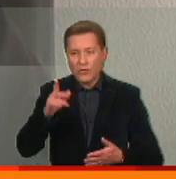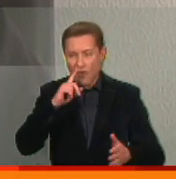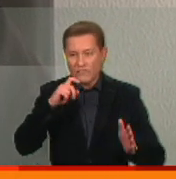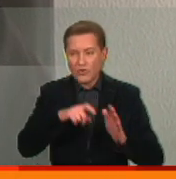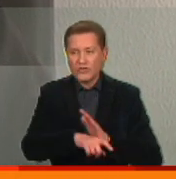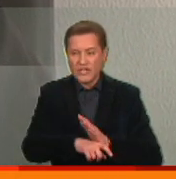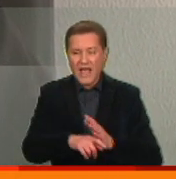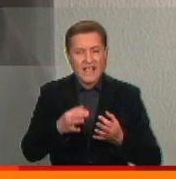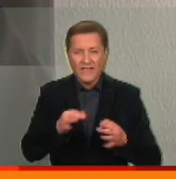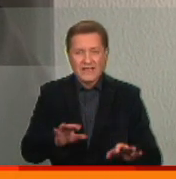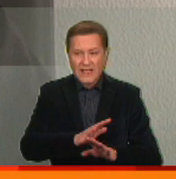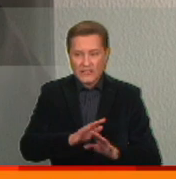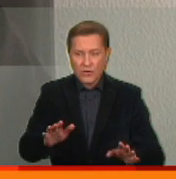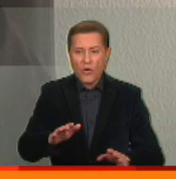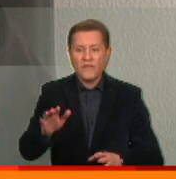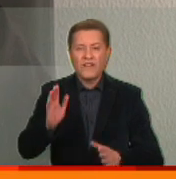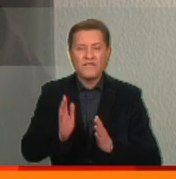при розподілі